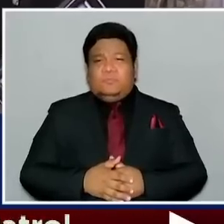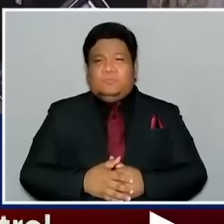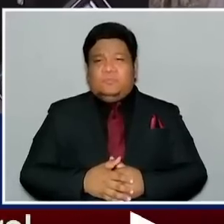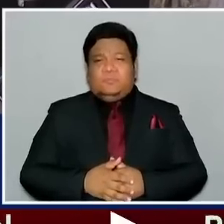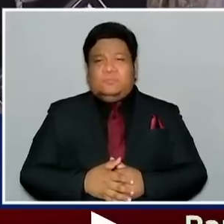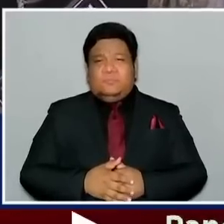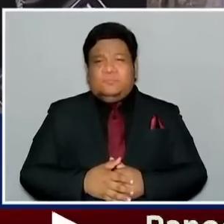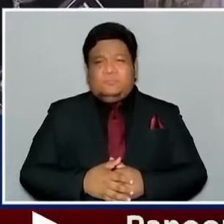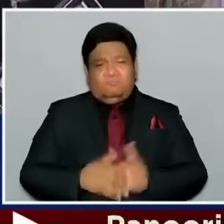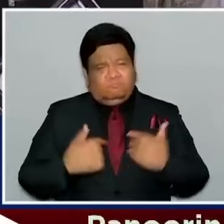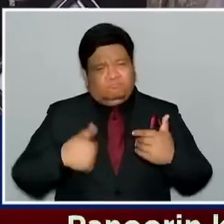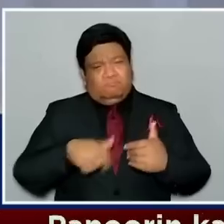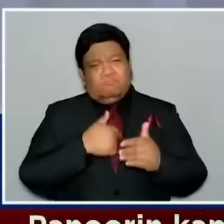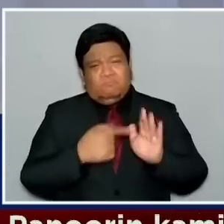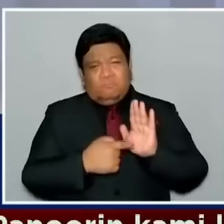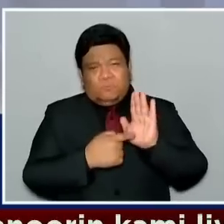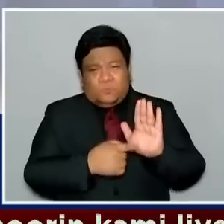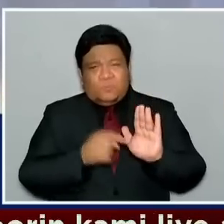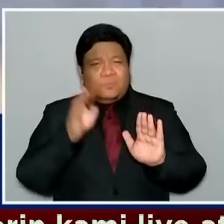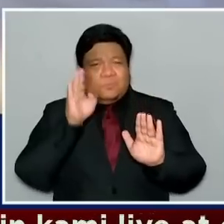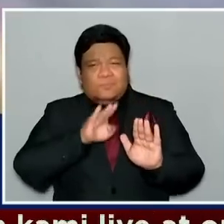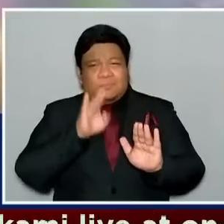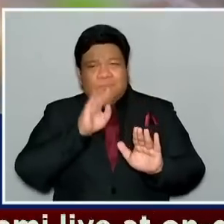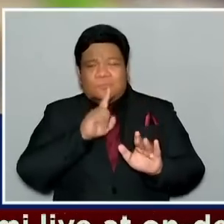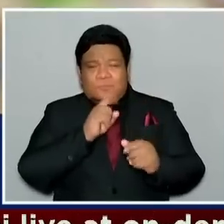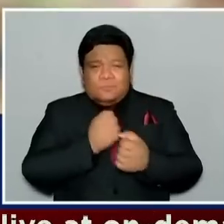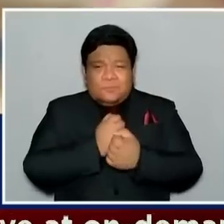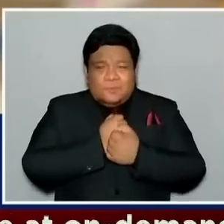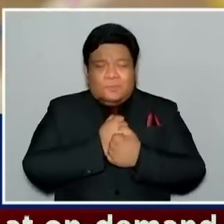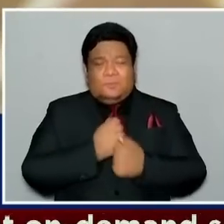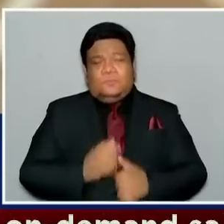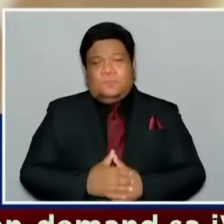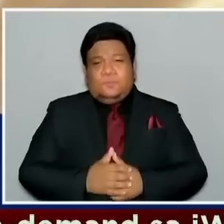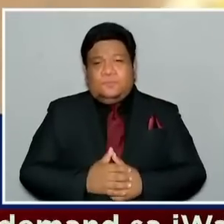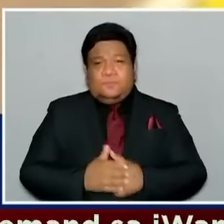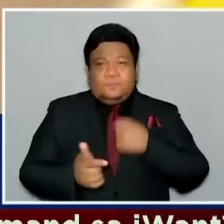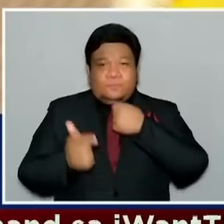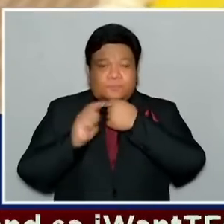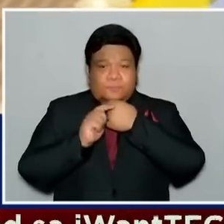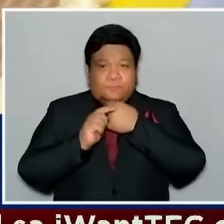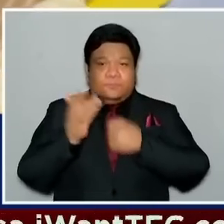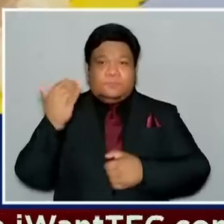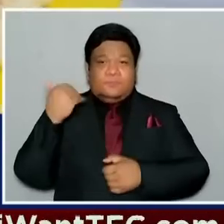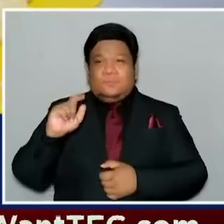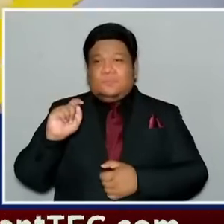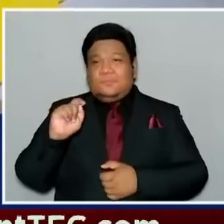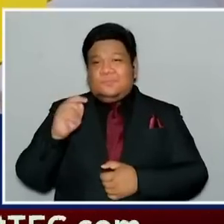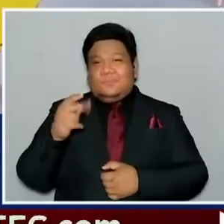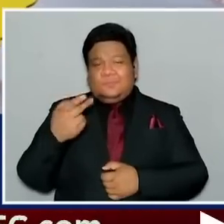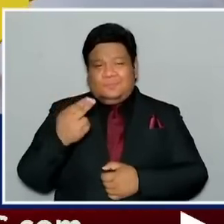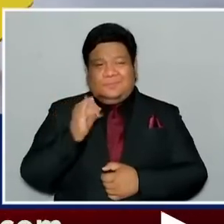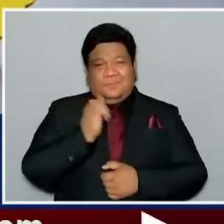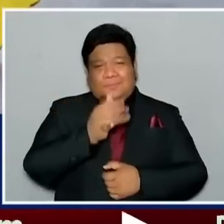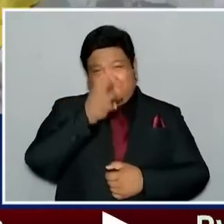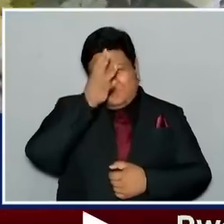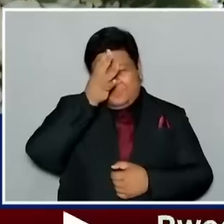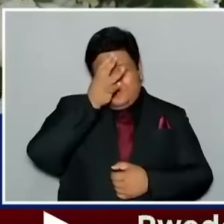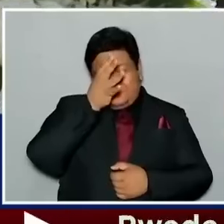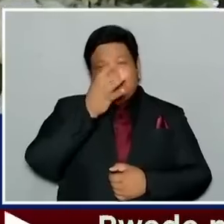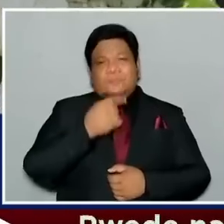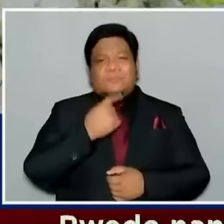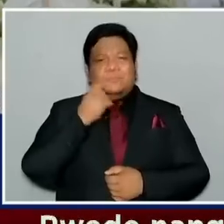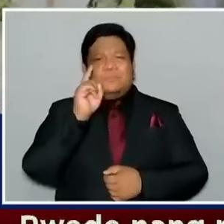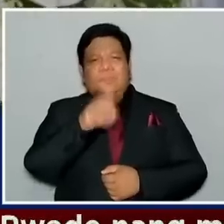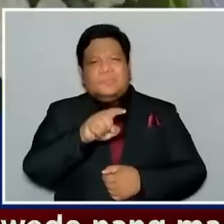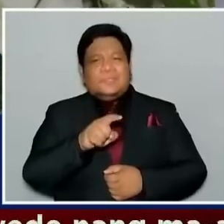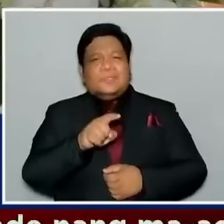Pinakita namin yung kapatid namin, mahal namin. Nitong Webes, pinabilan pa ng ama ng tatlong biktima ng cake at lobo ang isa sa kanyang mga anak